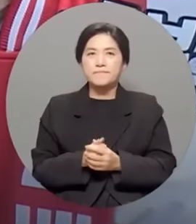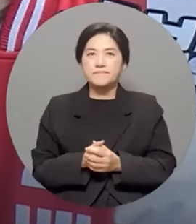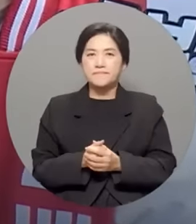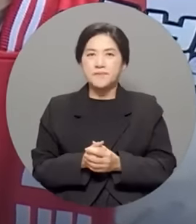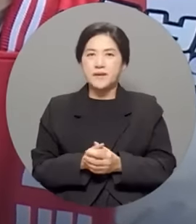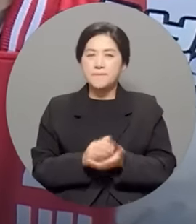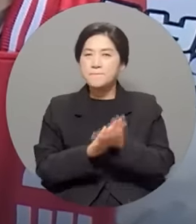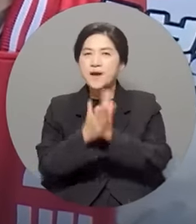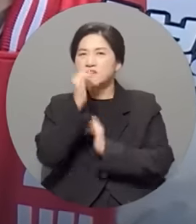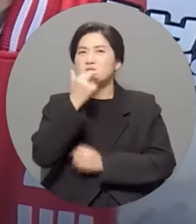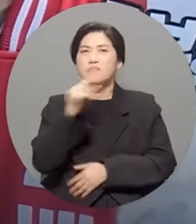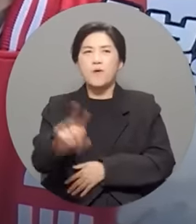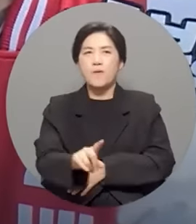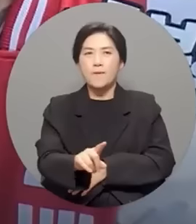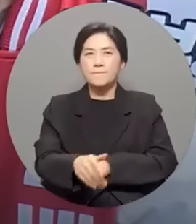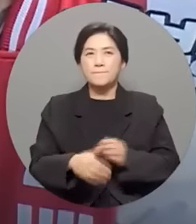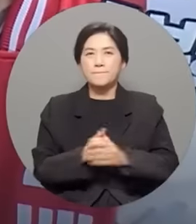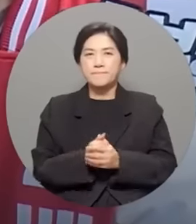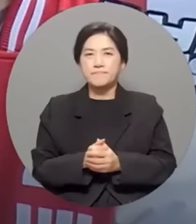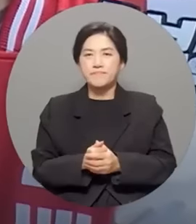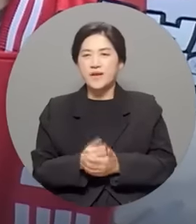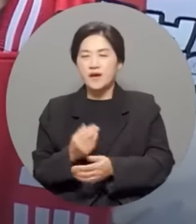지난 8년 전 바뀐 게 있습니까?